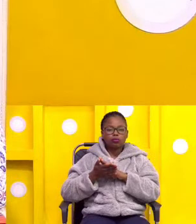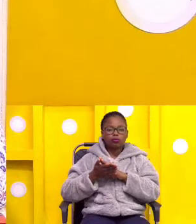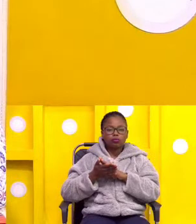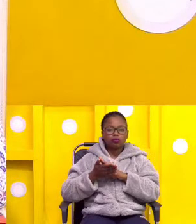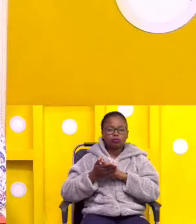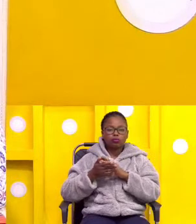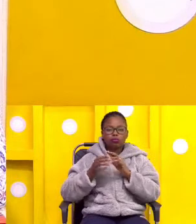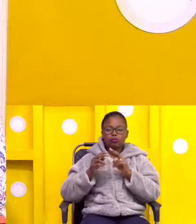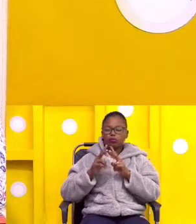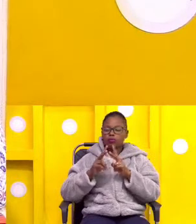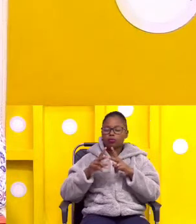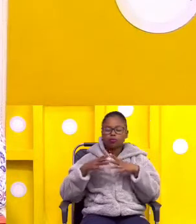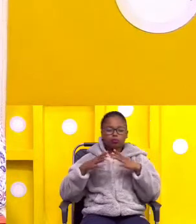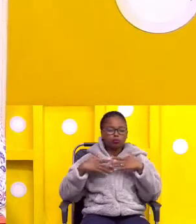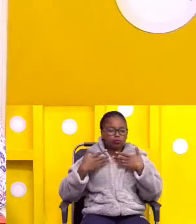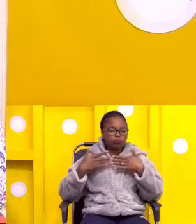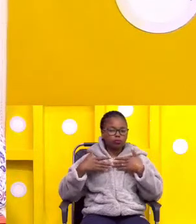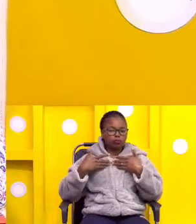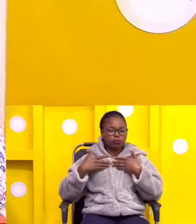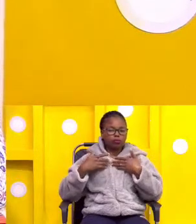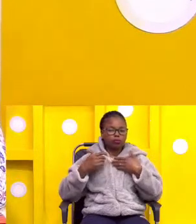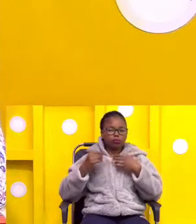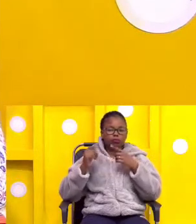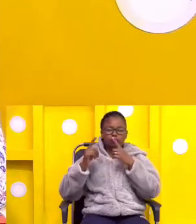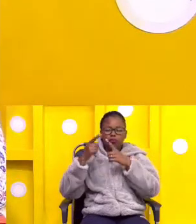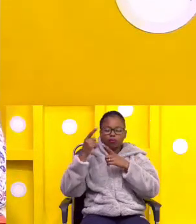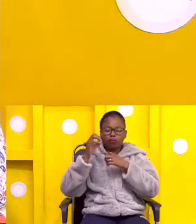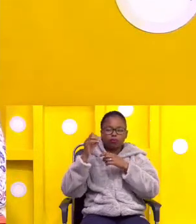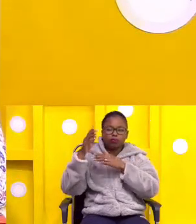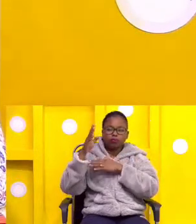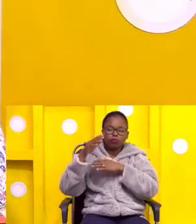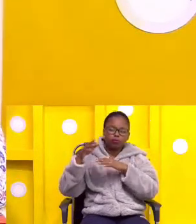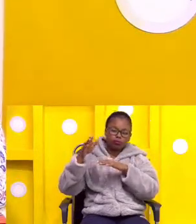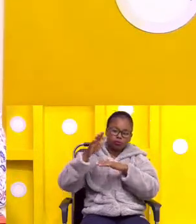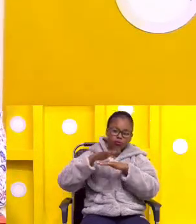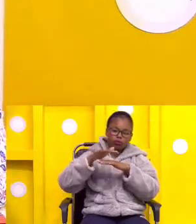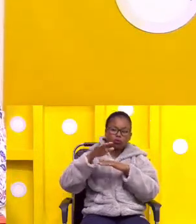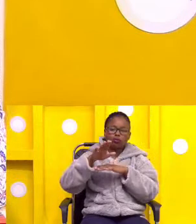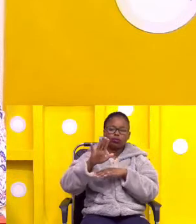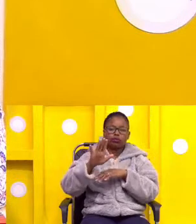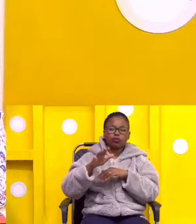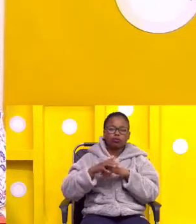okenaga. Na hinya wa Ngai witu niugo korore igorore yaku.